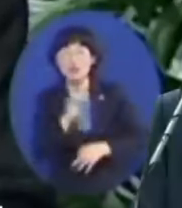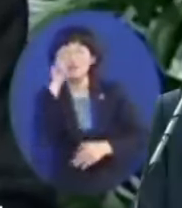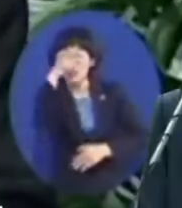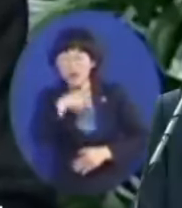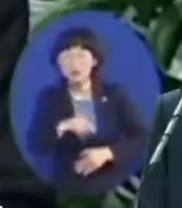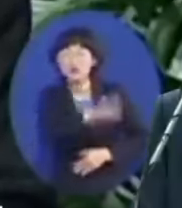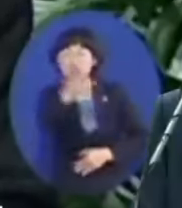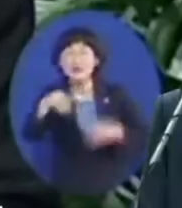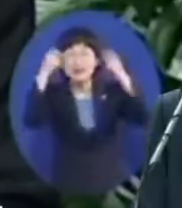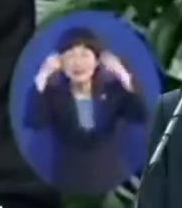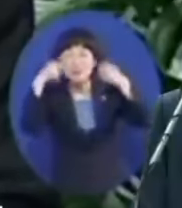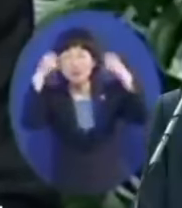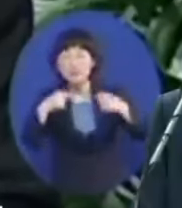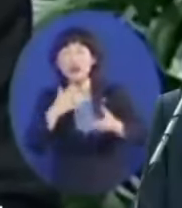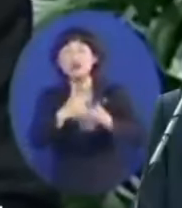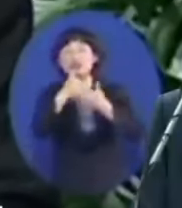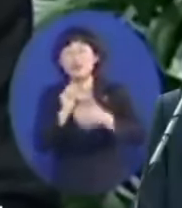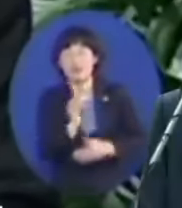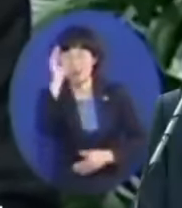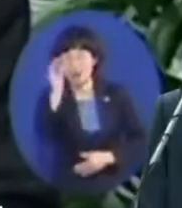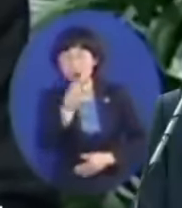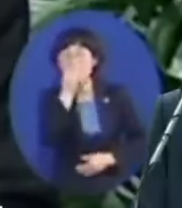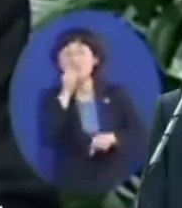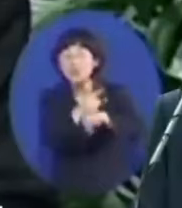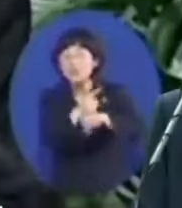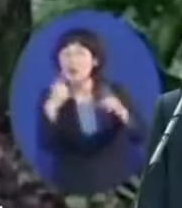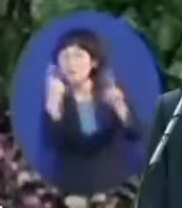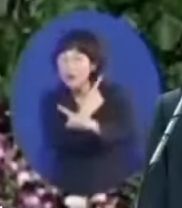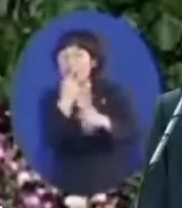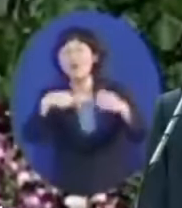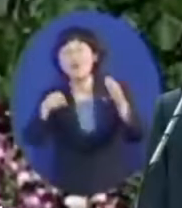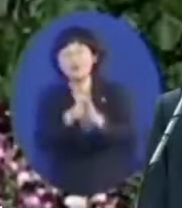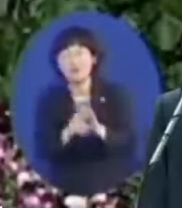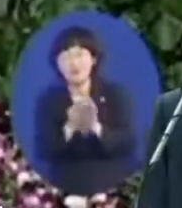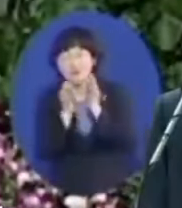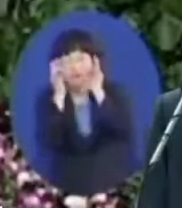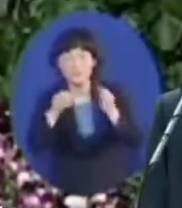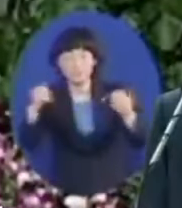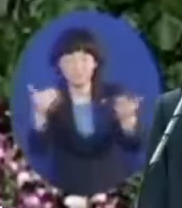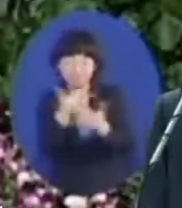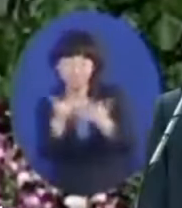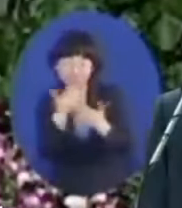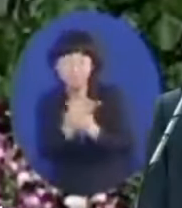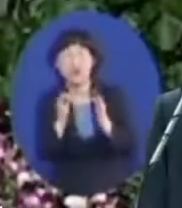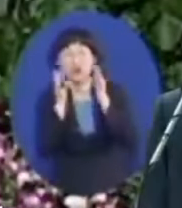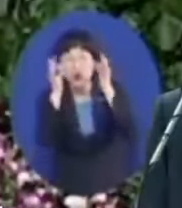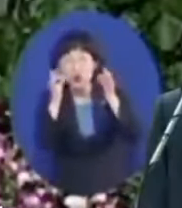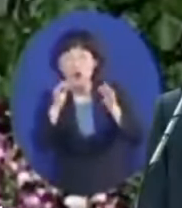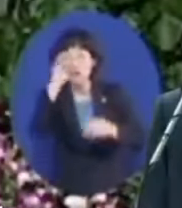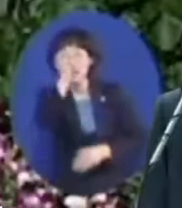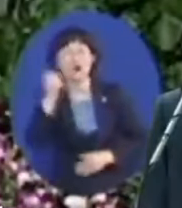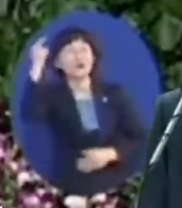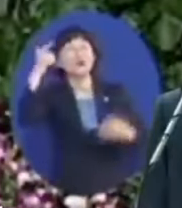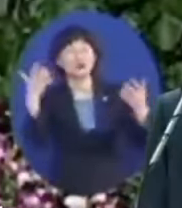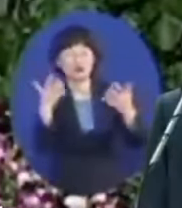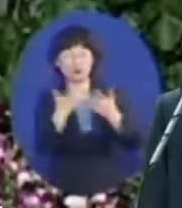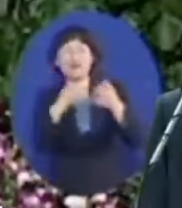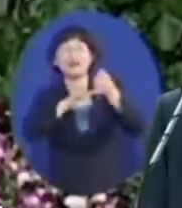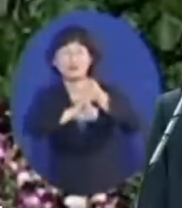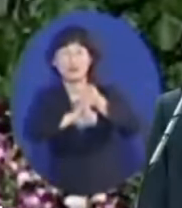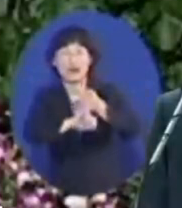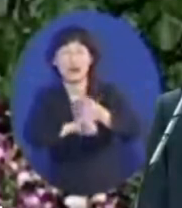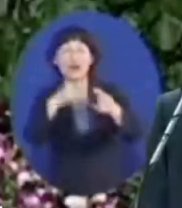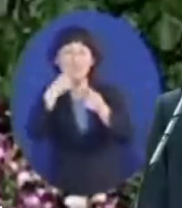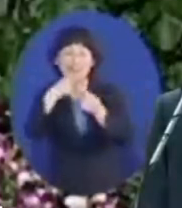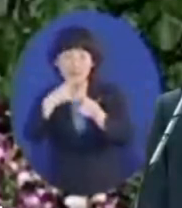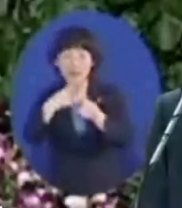우리의 성품을 주님의 거룩하신 성품으로 바꾸기 위해 끊임없이 회개하고 노력하고 성령으로 충만해야 되는 것입니다.